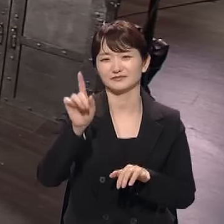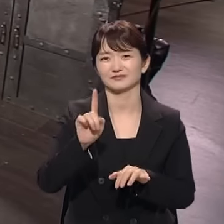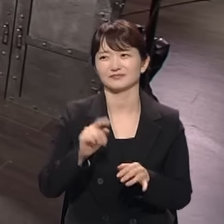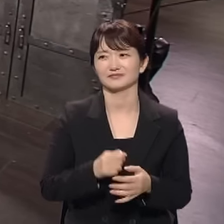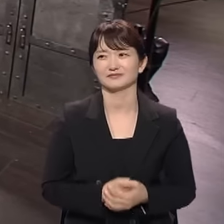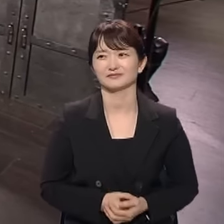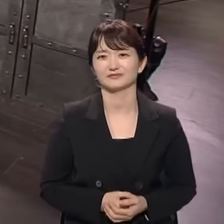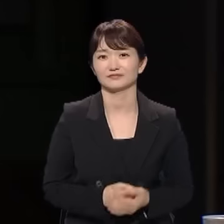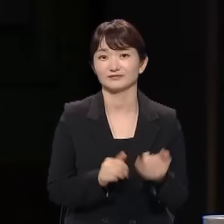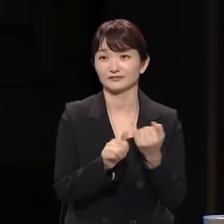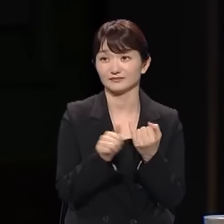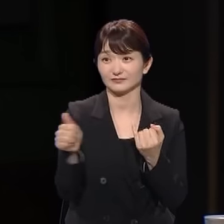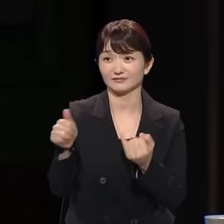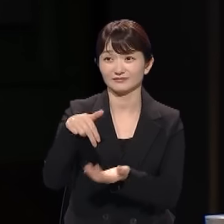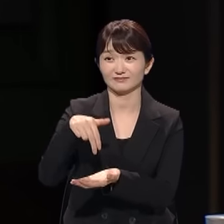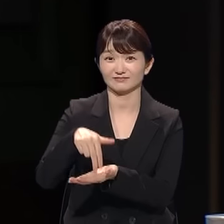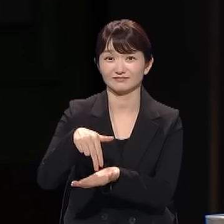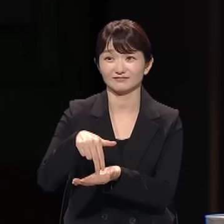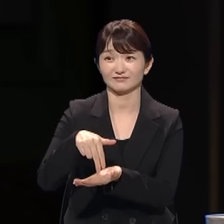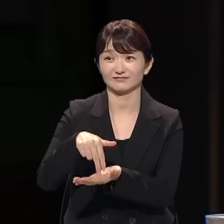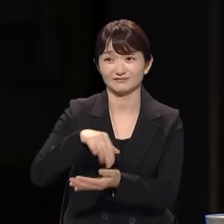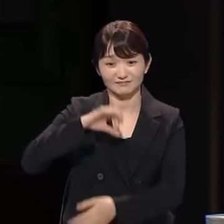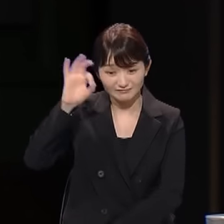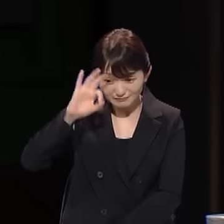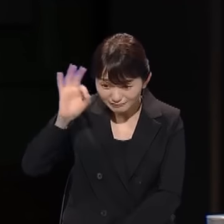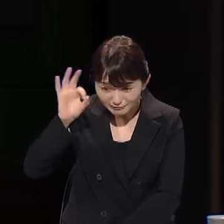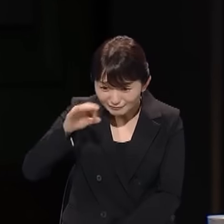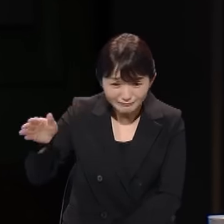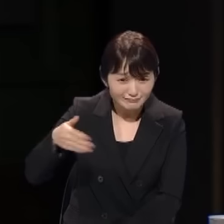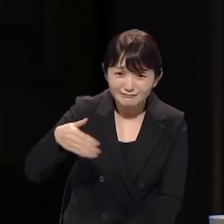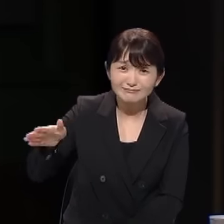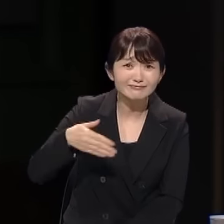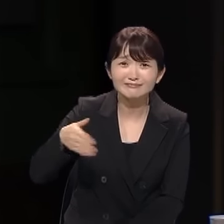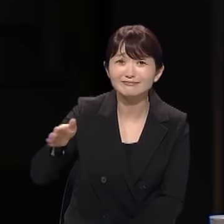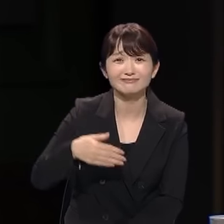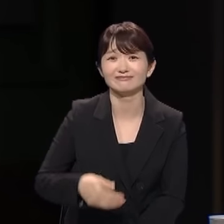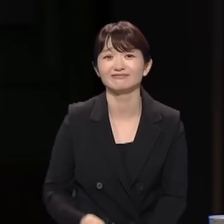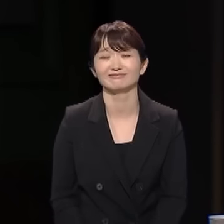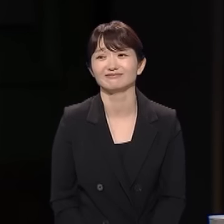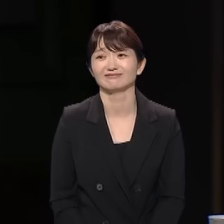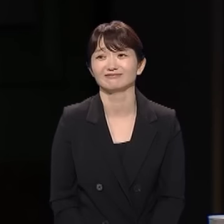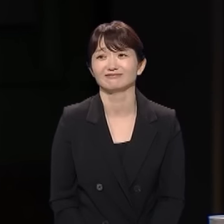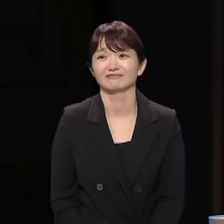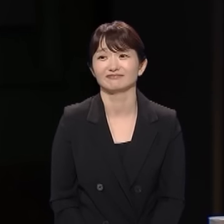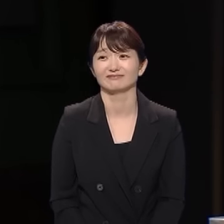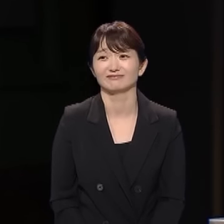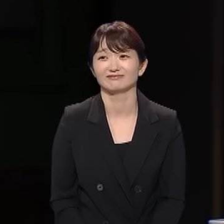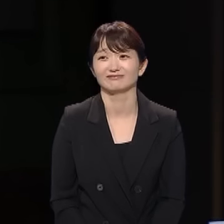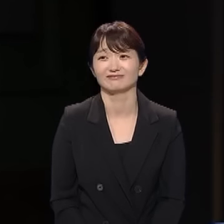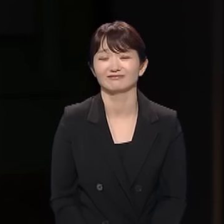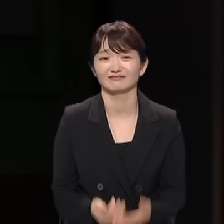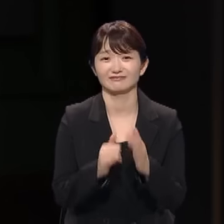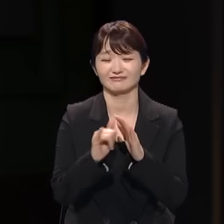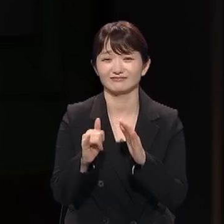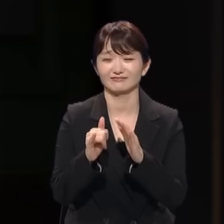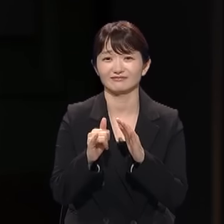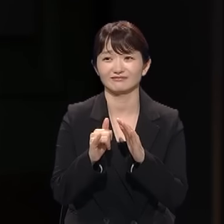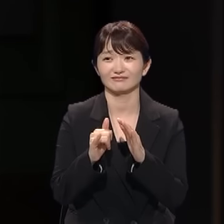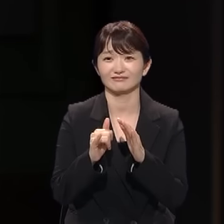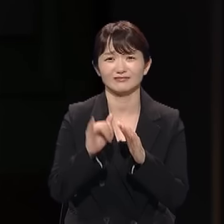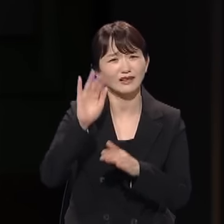아 이게 남편 입장을 찾아보려고 했는데 찾을 수가 없었고요. 이게 가족분들도 앞으로를